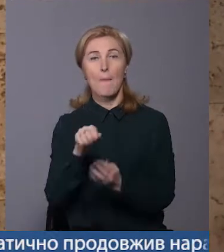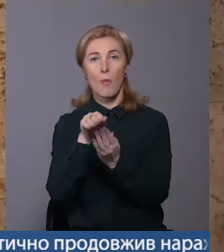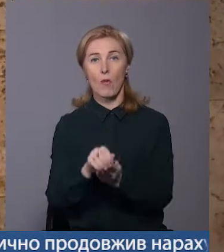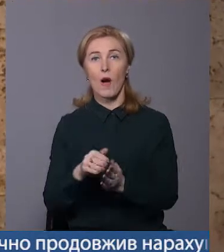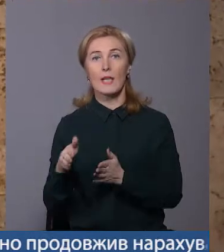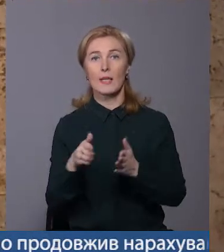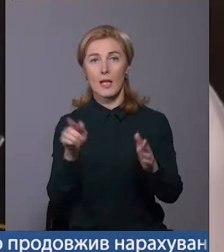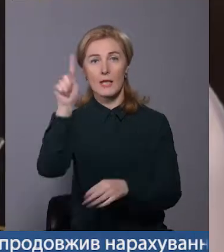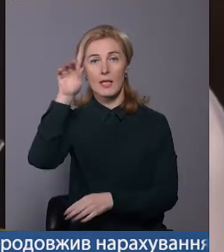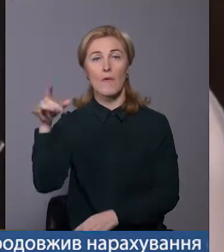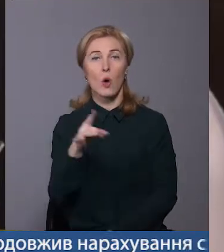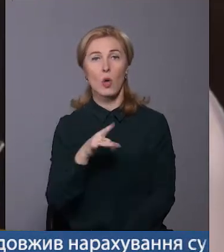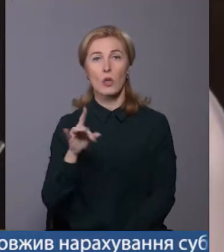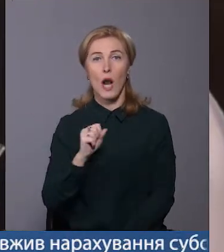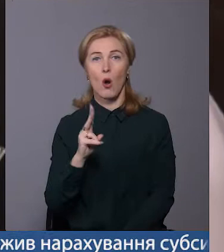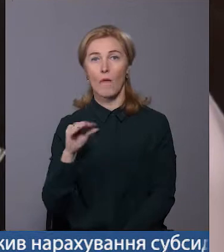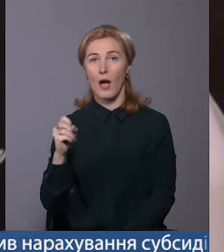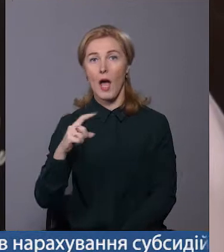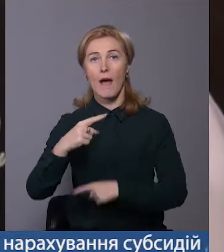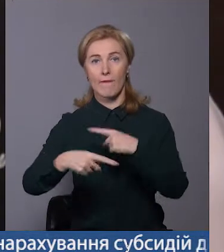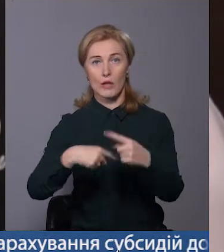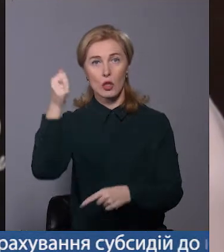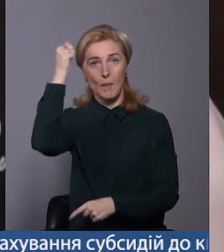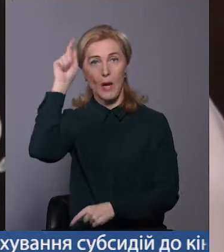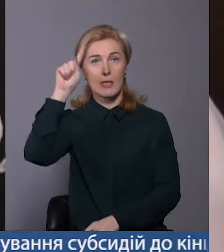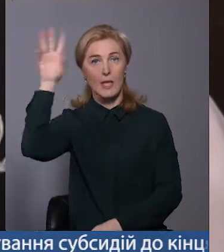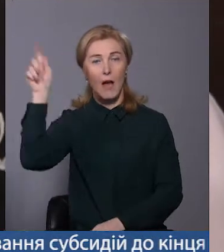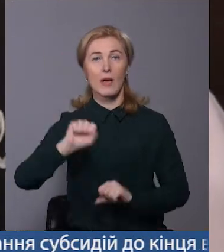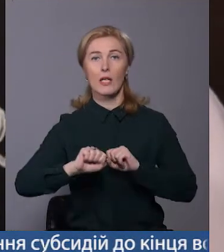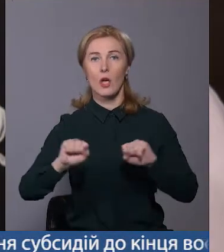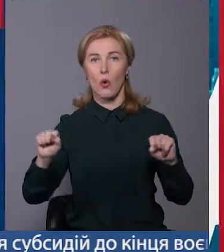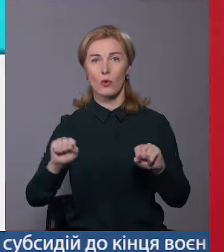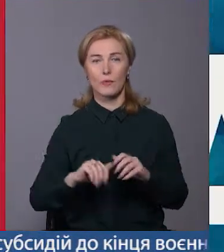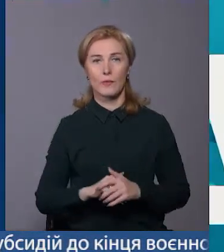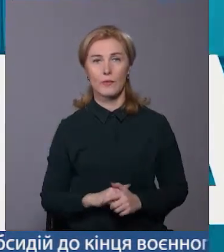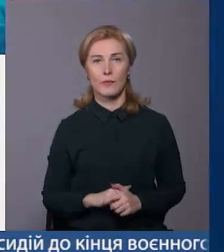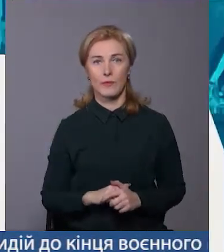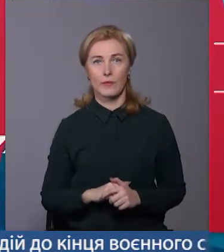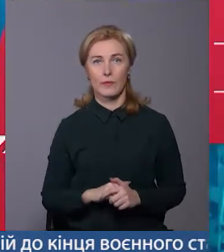Алеї Слави у мікрорайоні Ракове. Вічна пам'ять і слава герою.